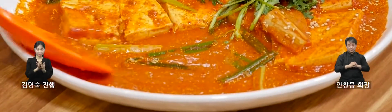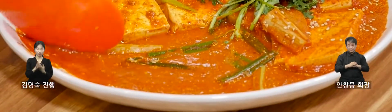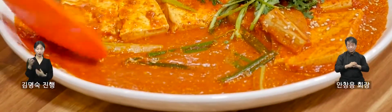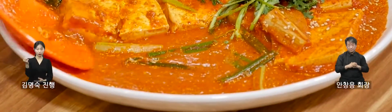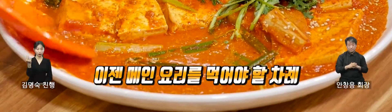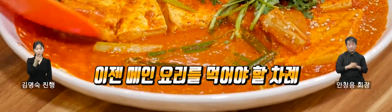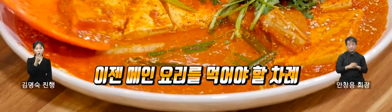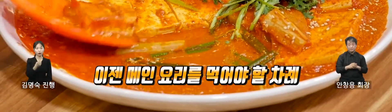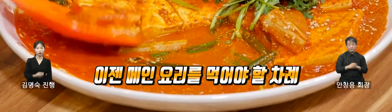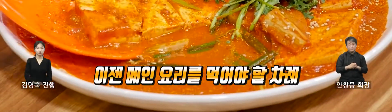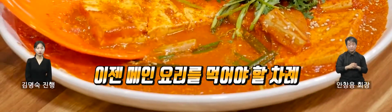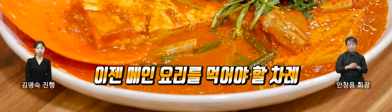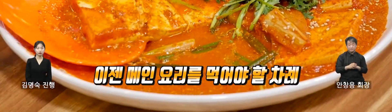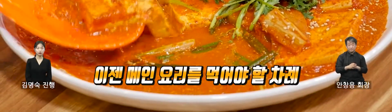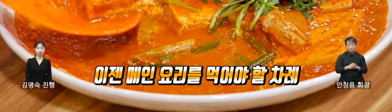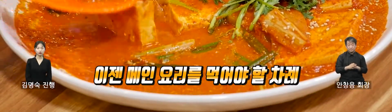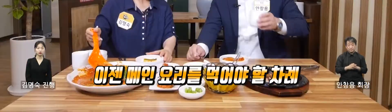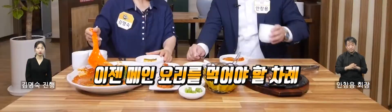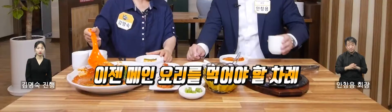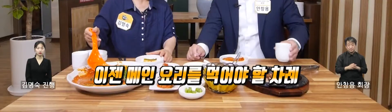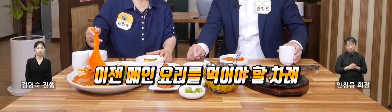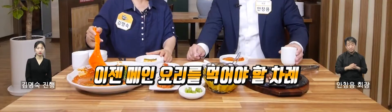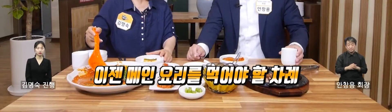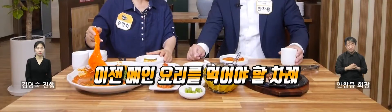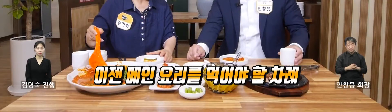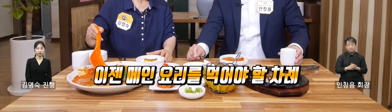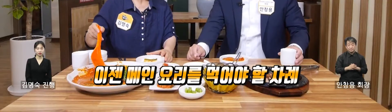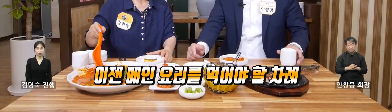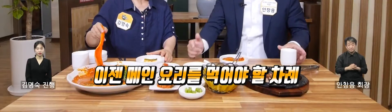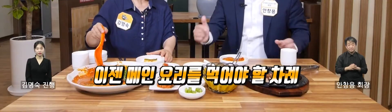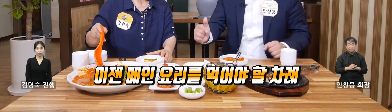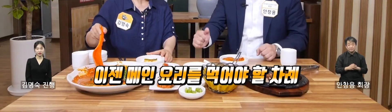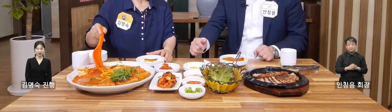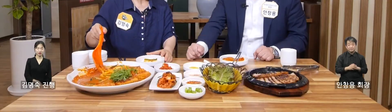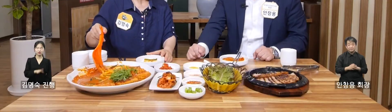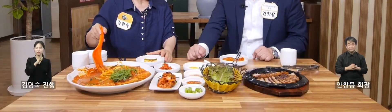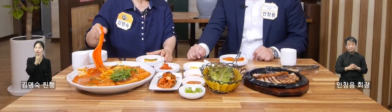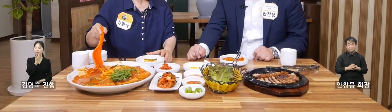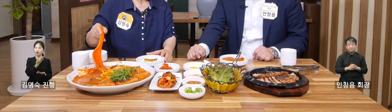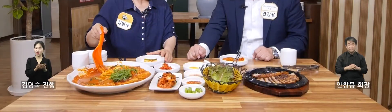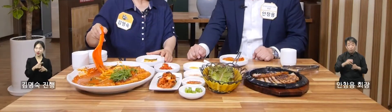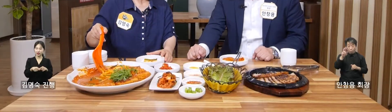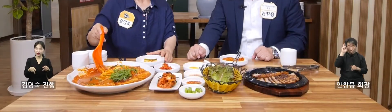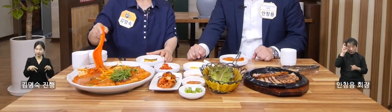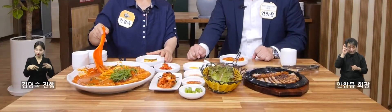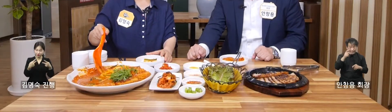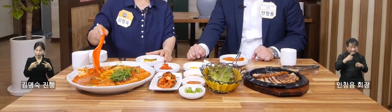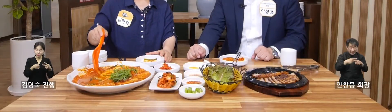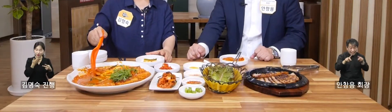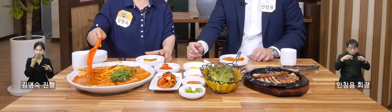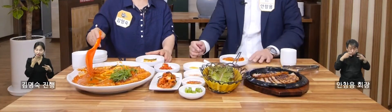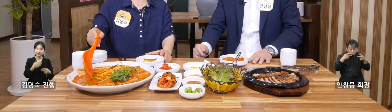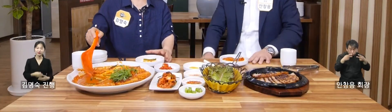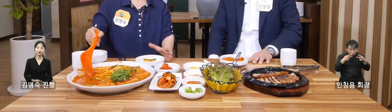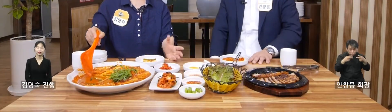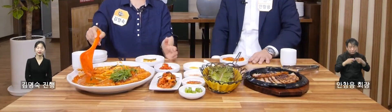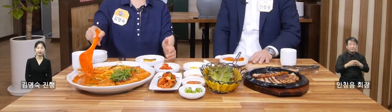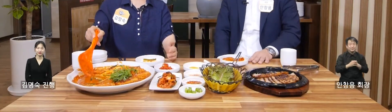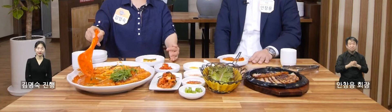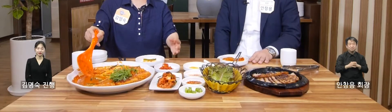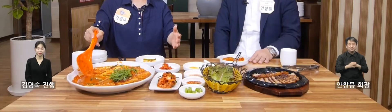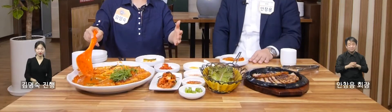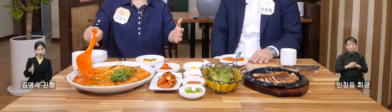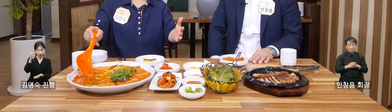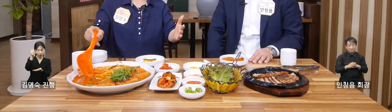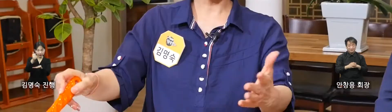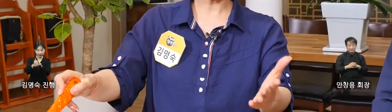이제 메인을 또 먹어봐야 되지 않겠습니까? 혹시 칼국수? 네, 우리 또